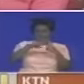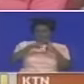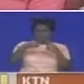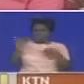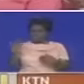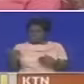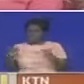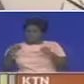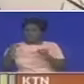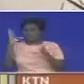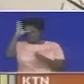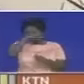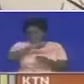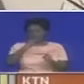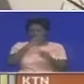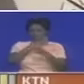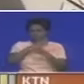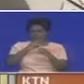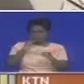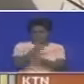katika shule za sekondari.